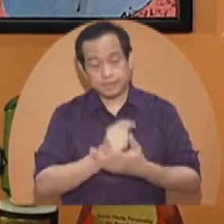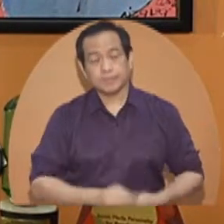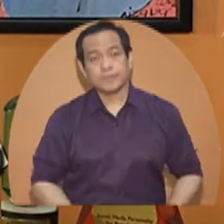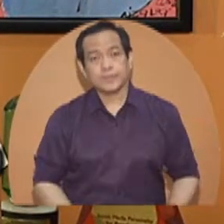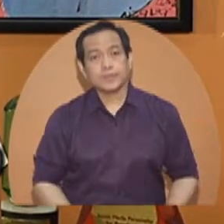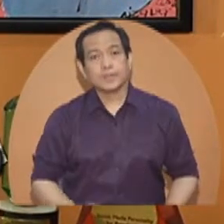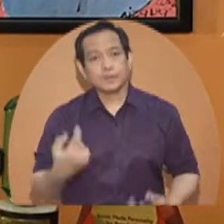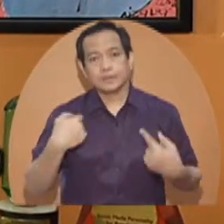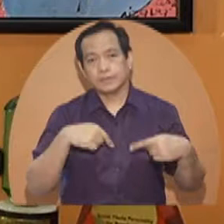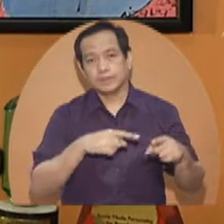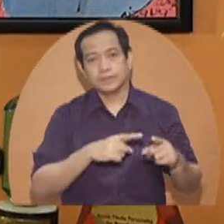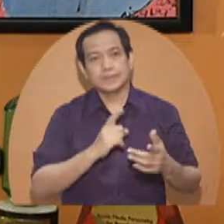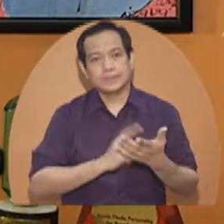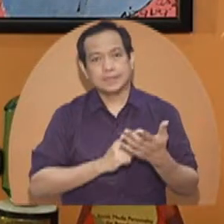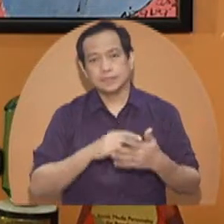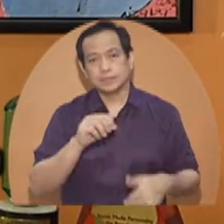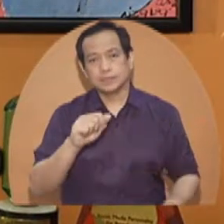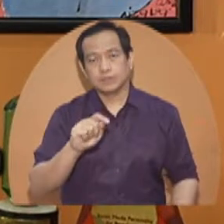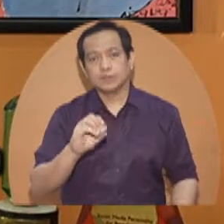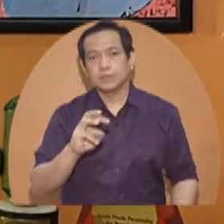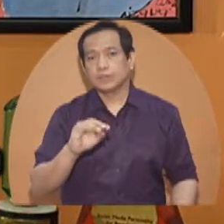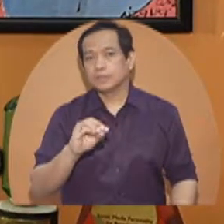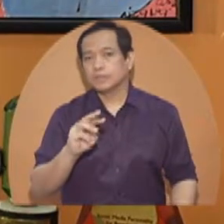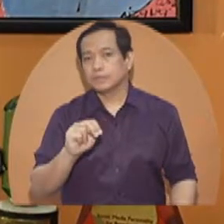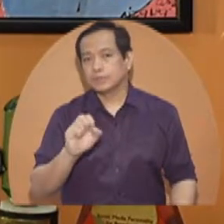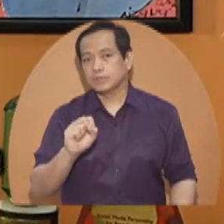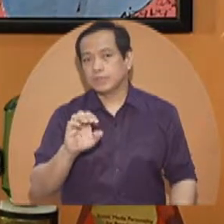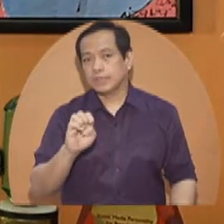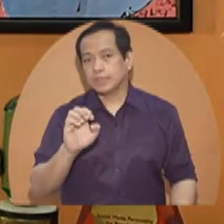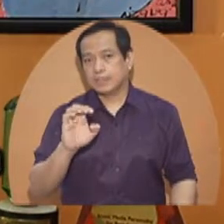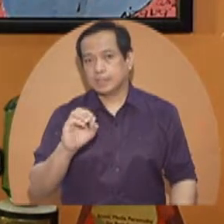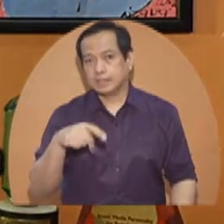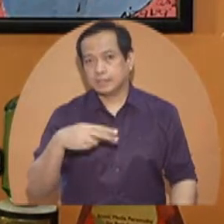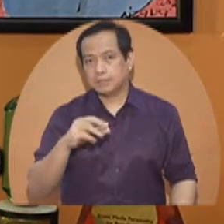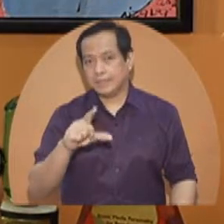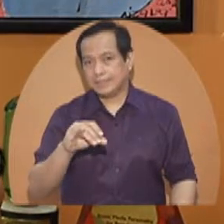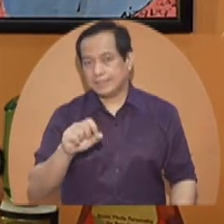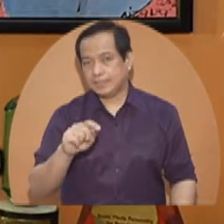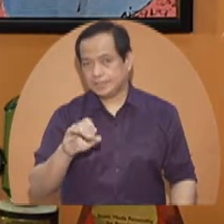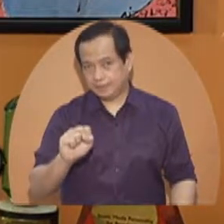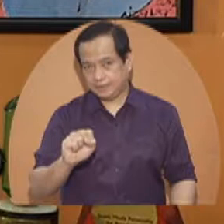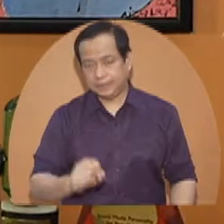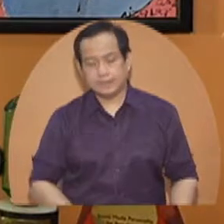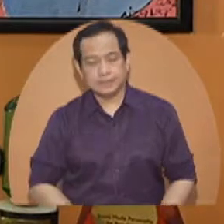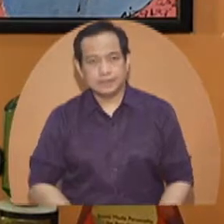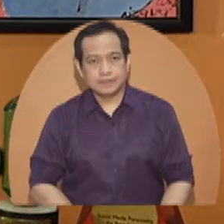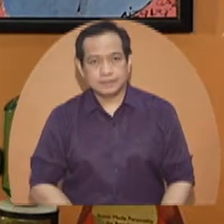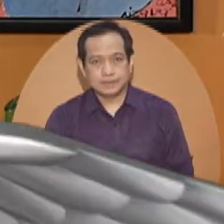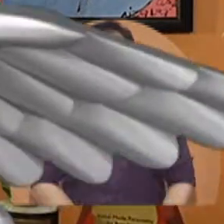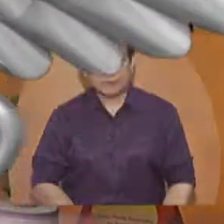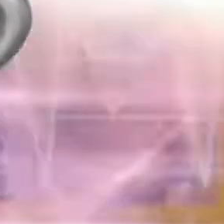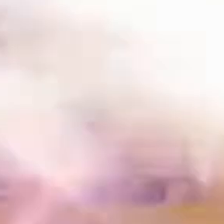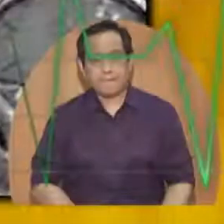therapy. Samantala, talakayin natin ang autoimmune encephalitis sa usapang